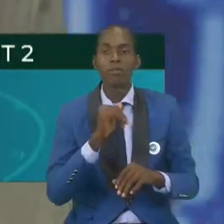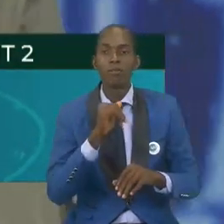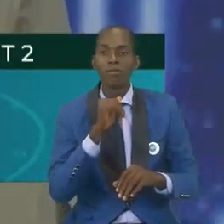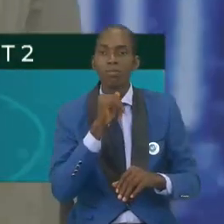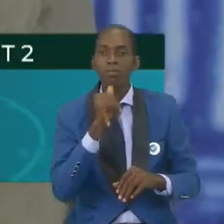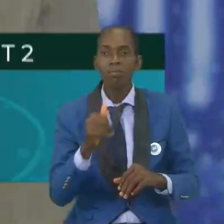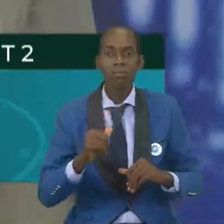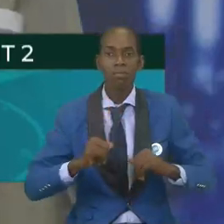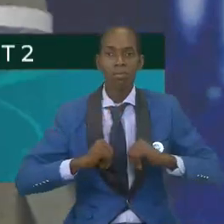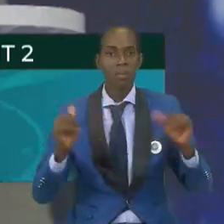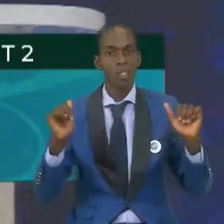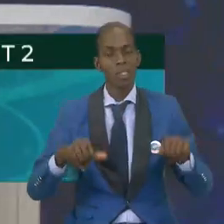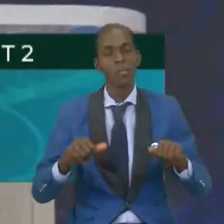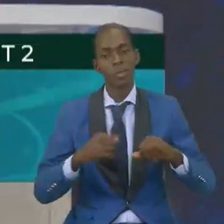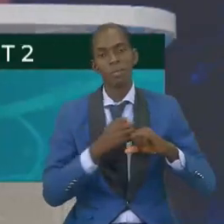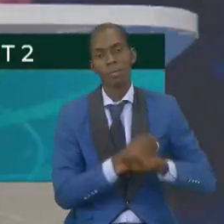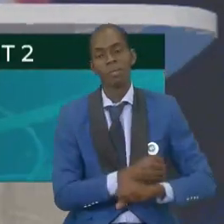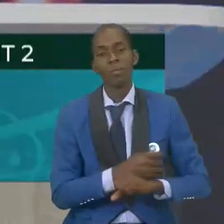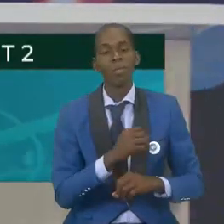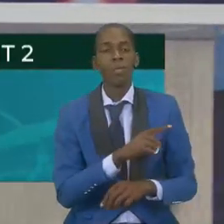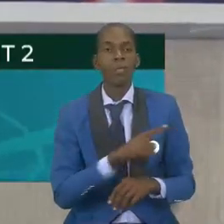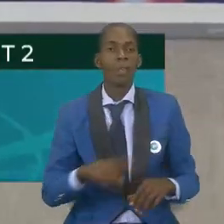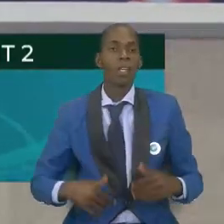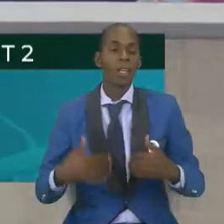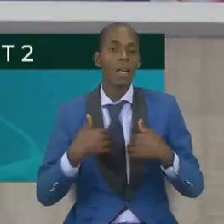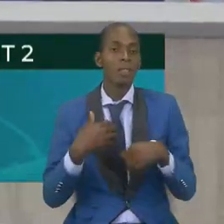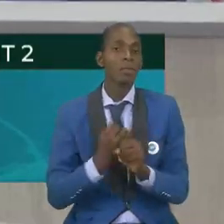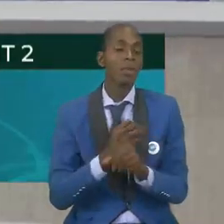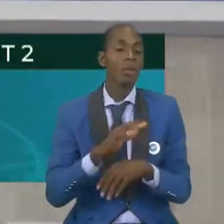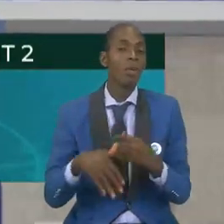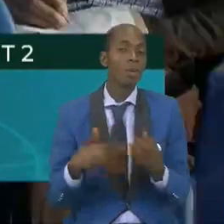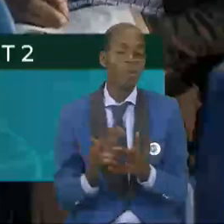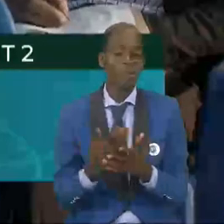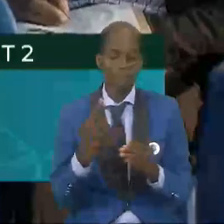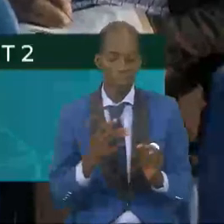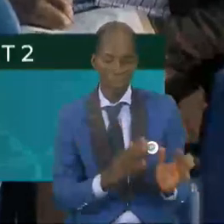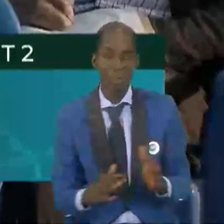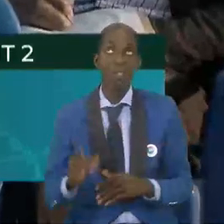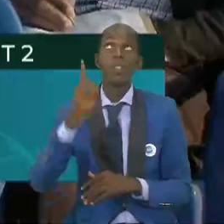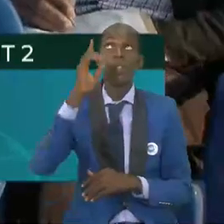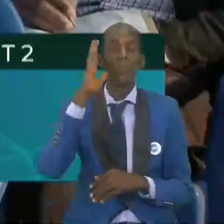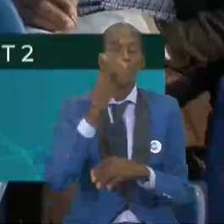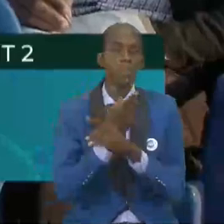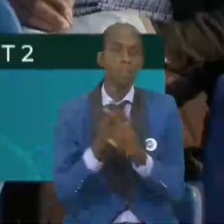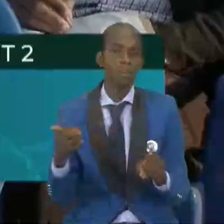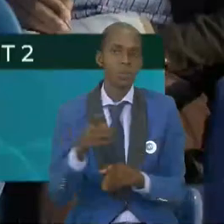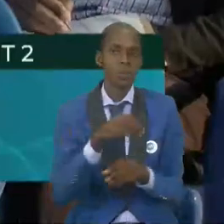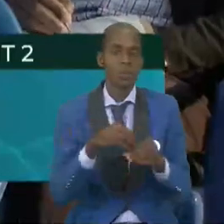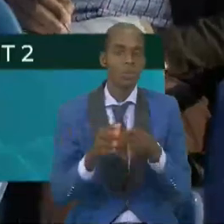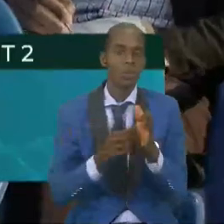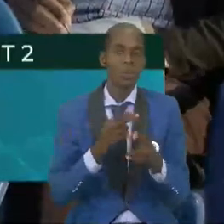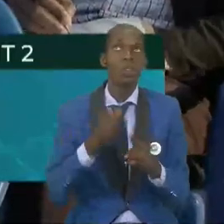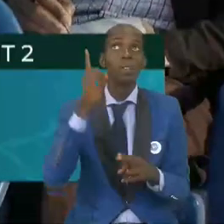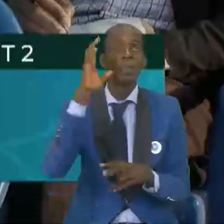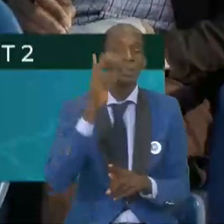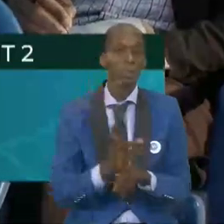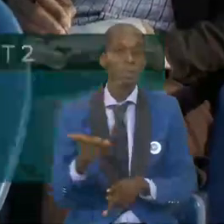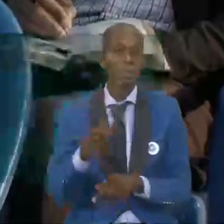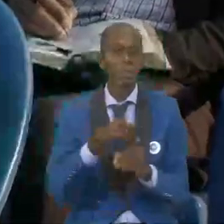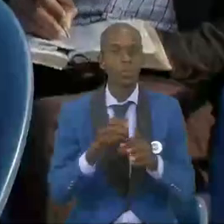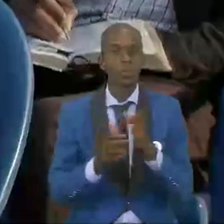confirmation de la protection indéniable. Le Seigneur a pris toutes les dispositions pour